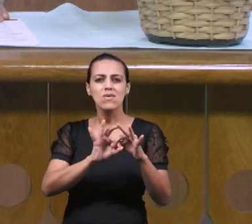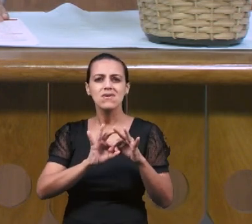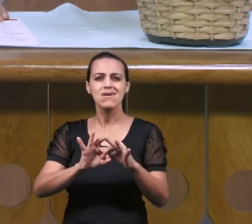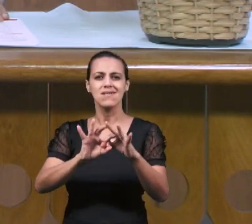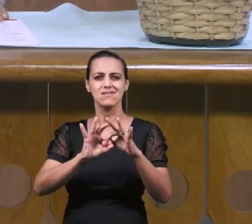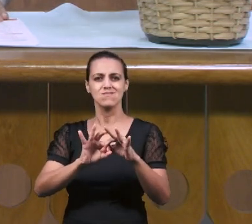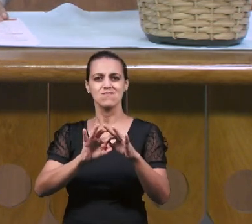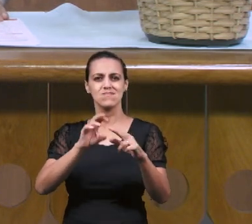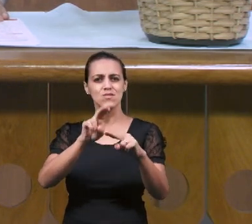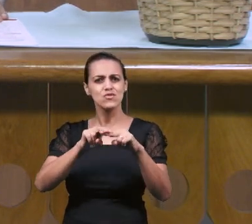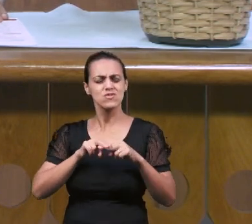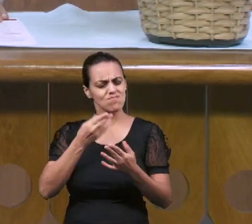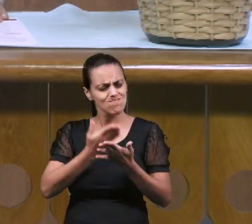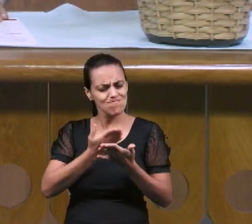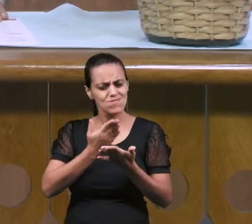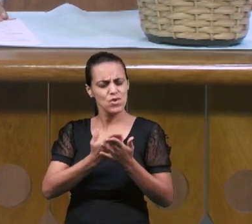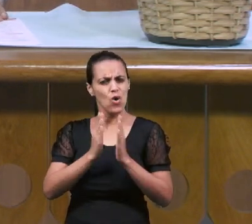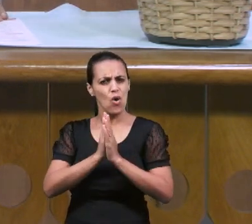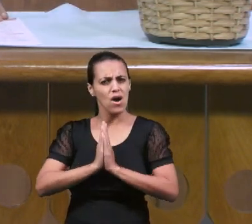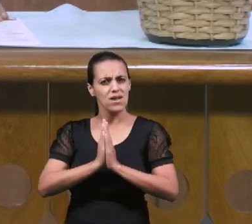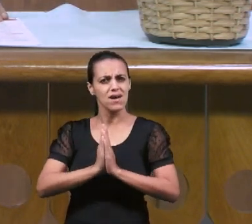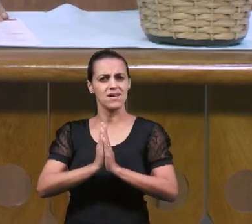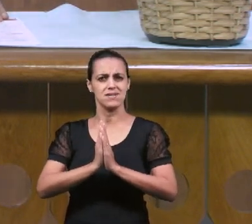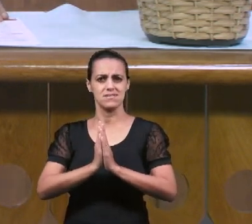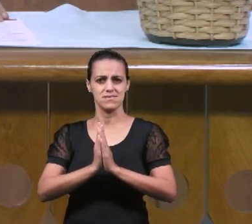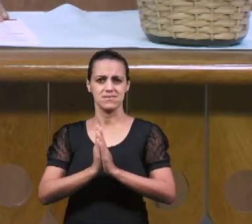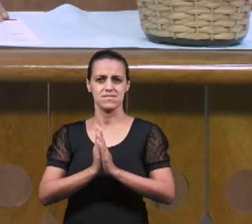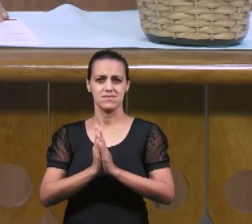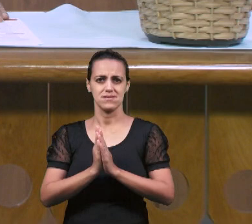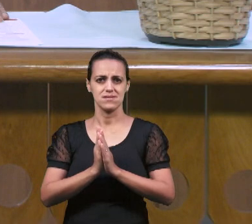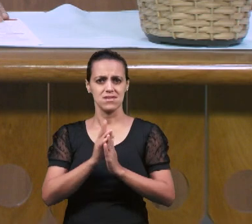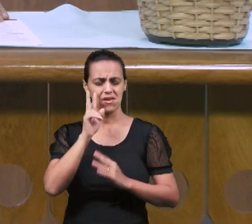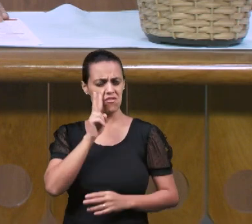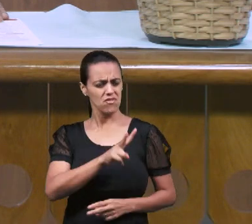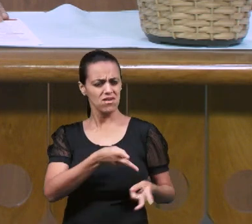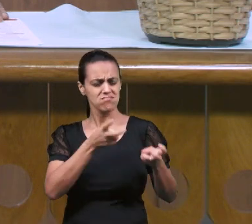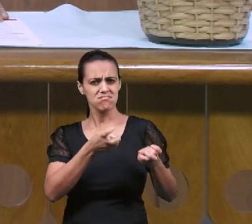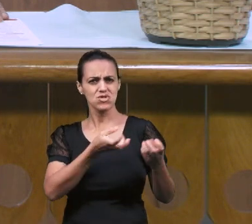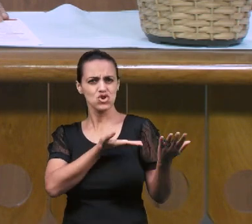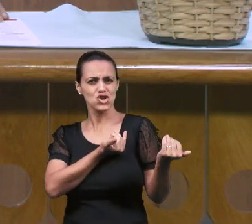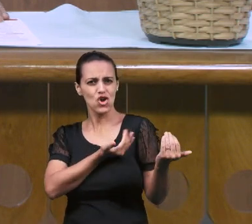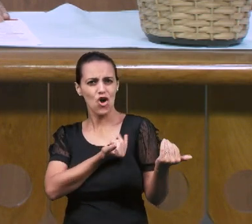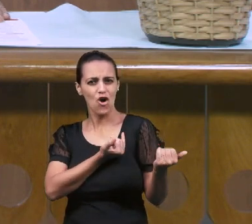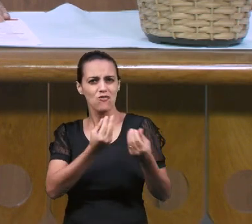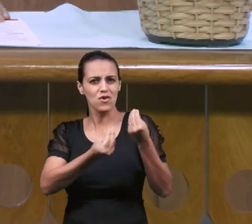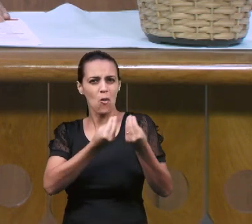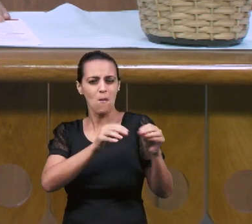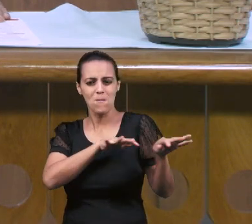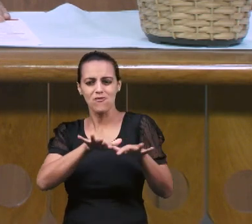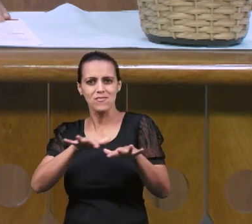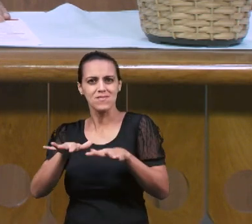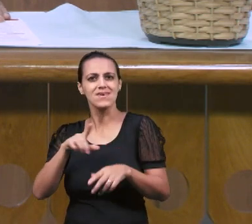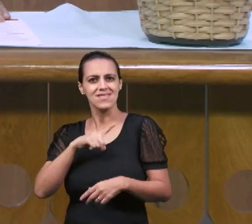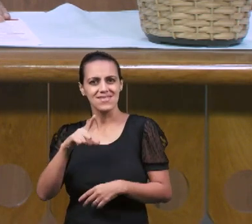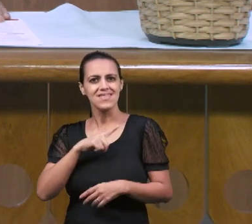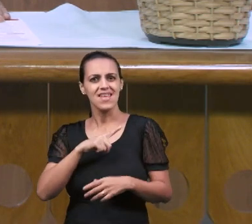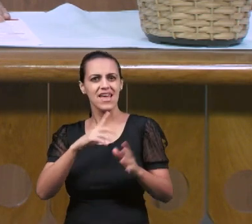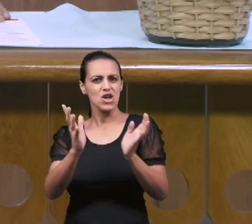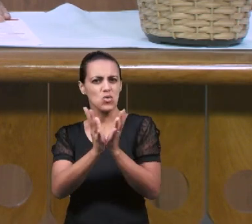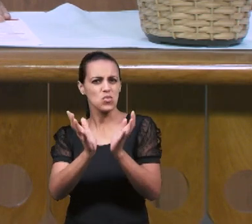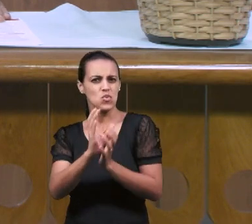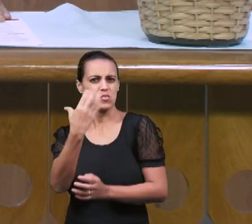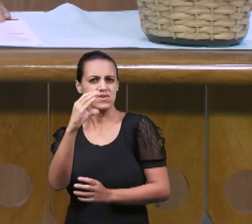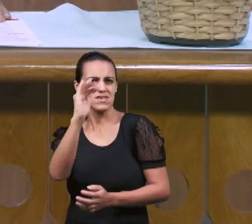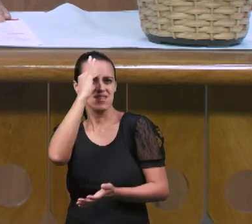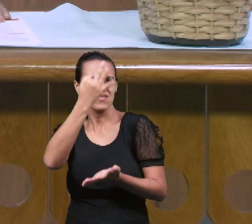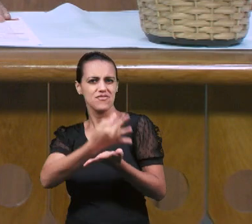et sœurs, la prière. Nous voyons nos jeunes qui se déplacent dans toutes les parties. Le groupe des sciences et foi, que ce n'est